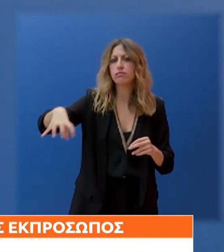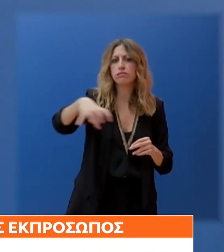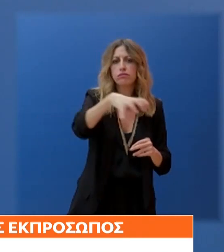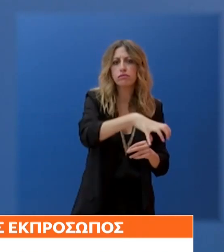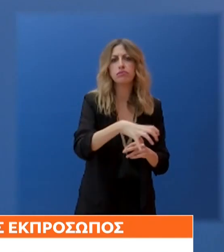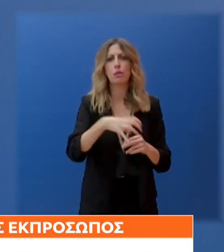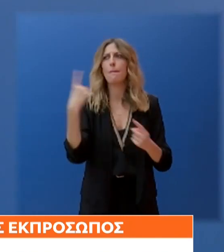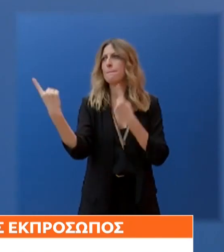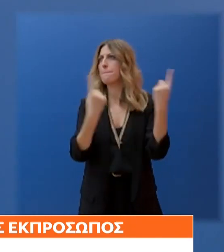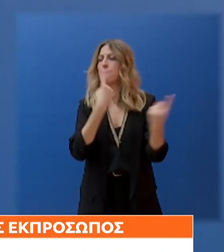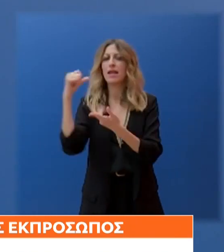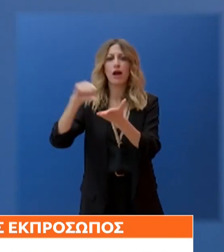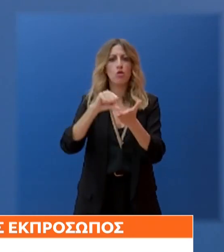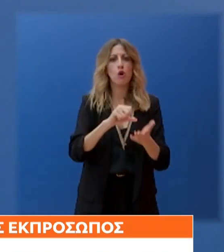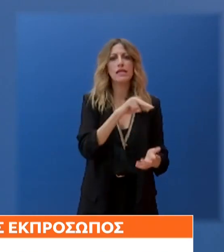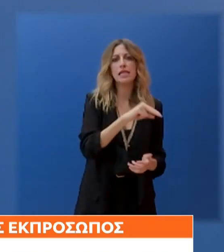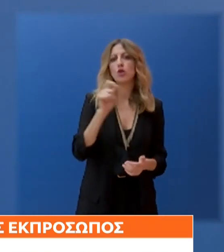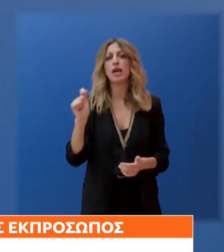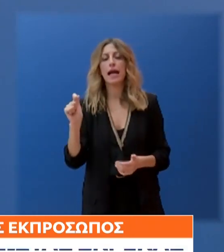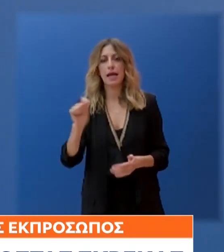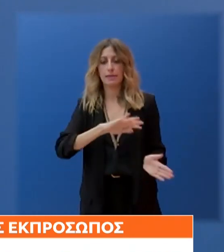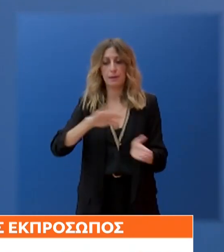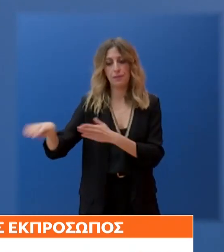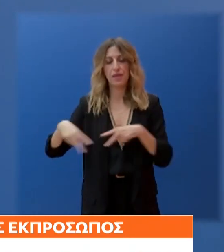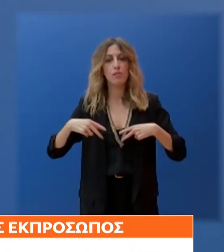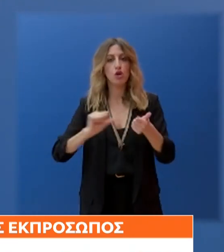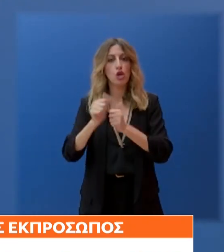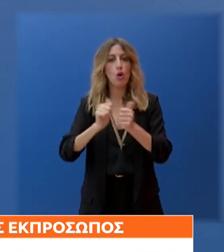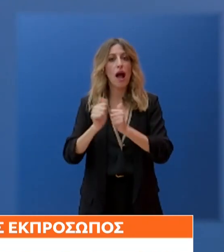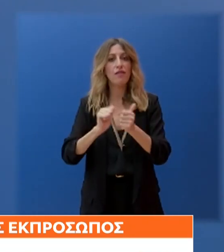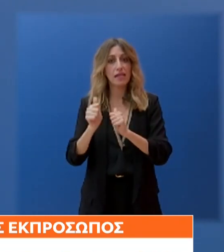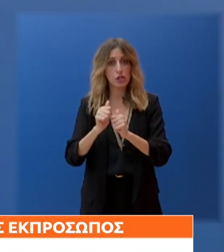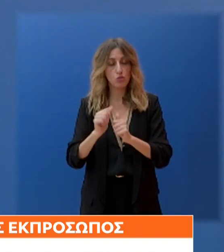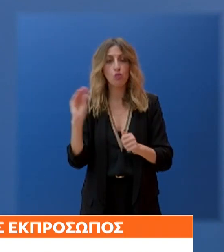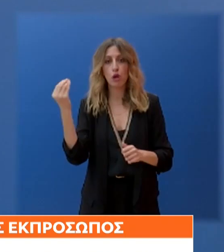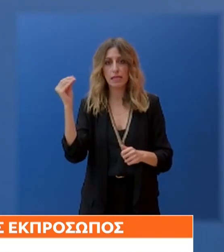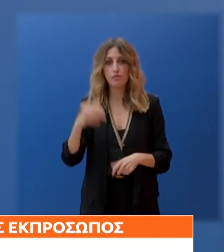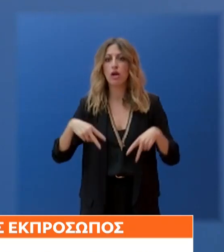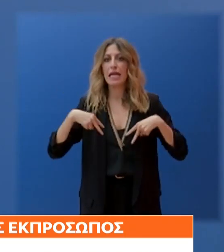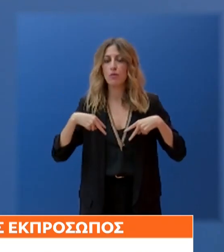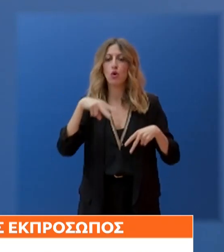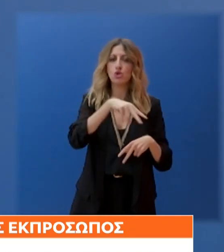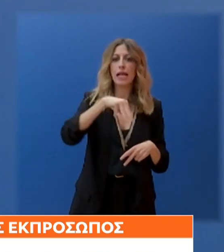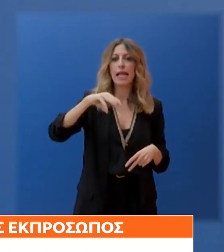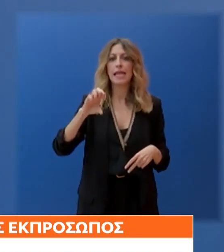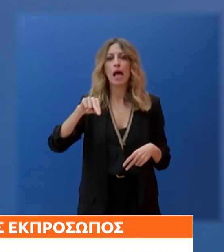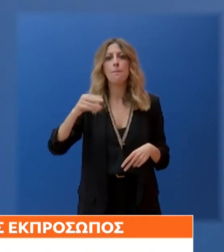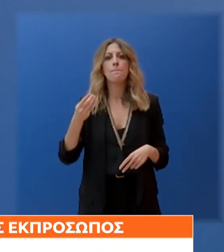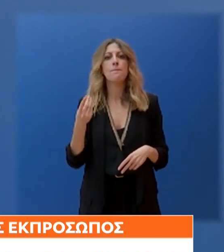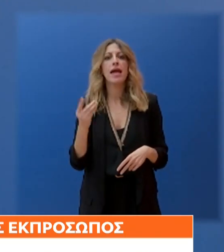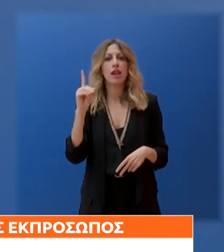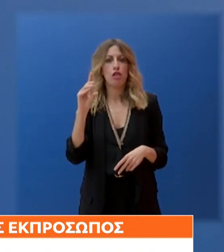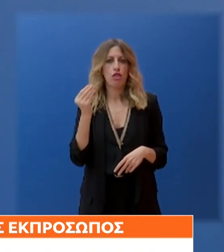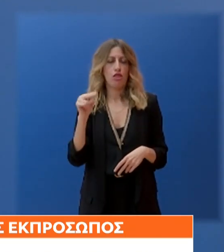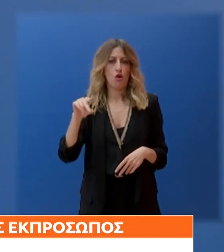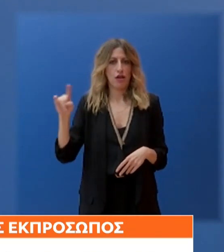Ταγαράς. Υπουργείο Πολιτισμού και Αθλητισμού. Υπουργός Λίνα Μενδώνη. Υφυπουργός Αρμόδιος